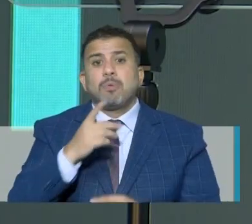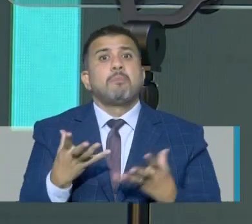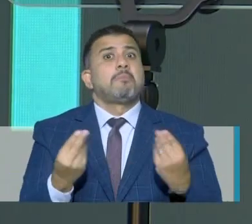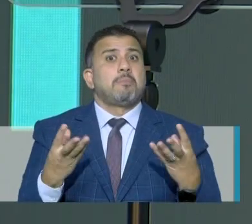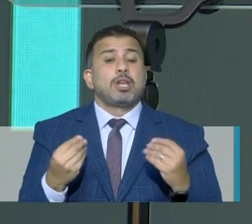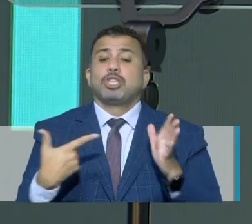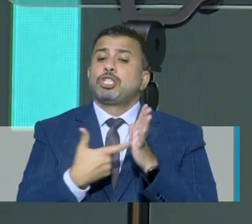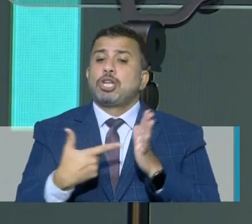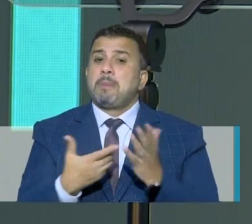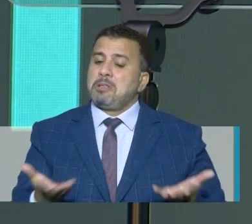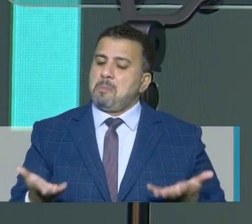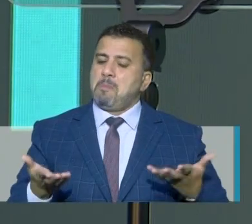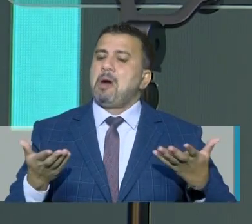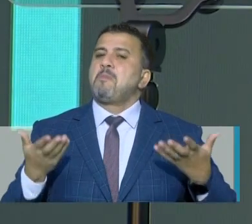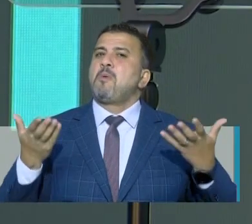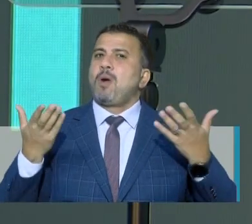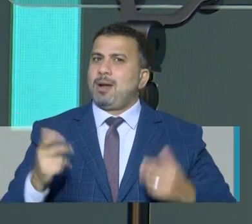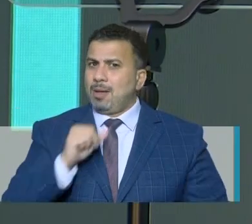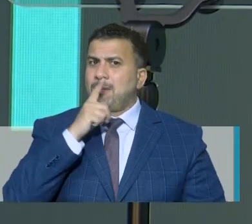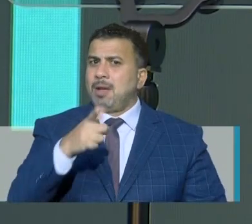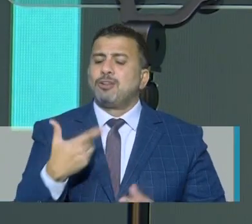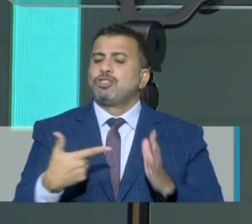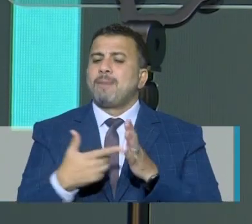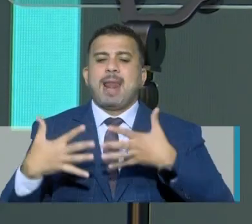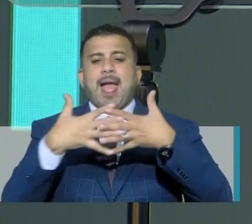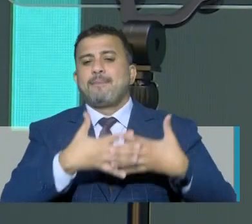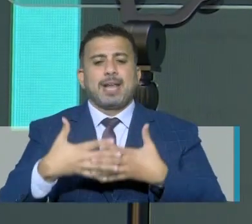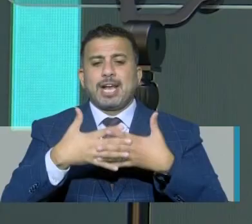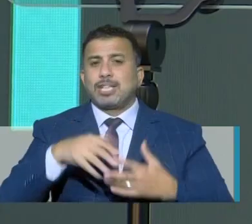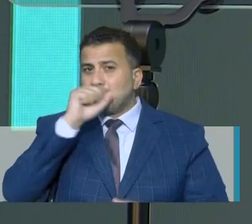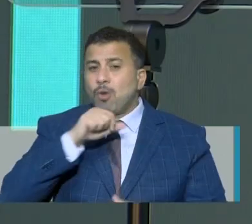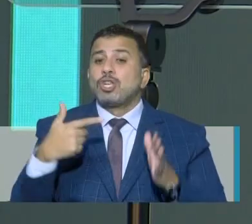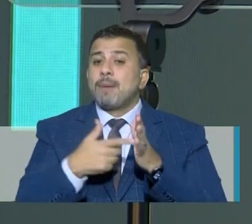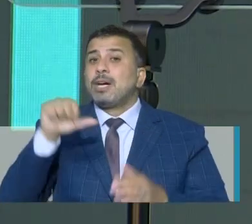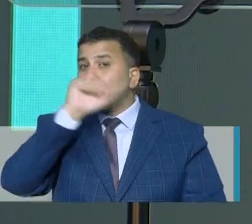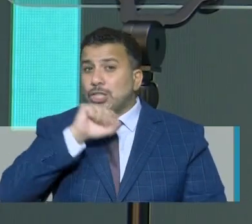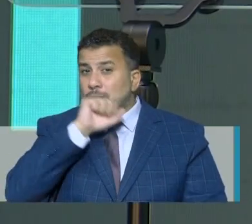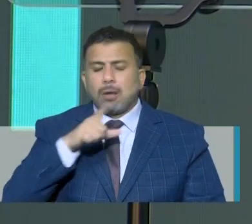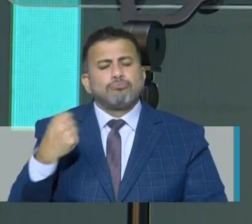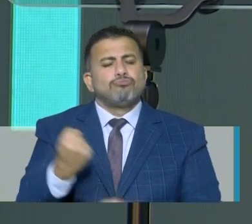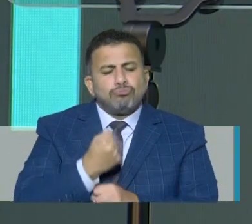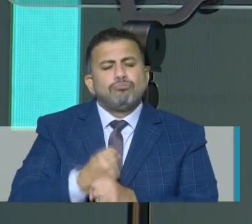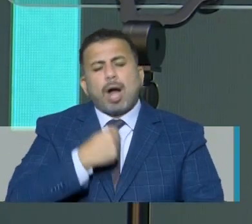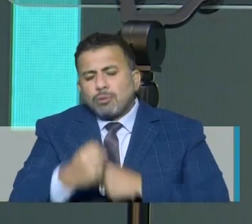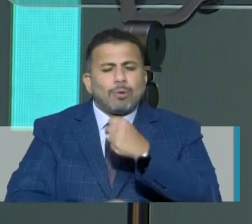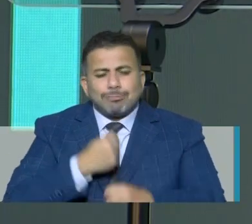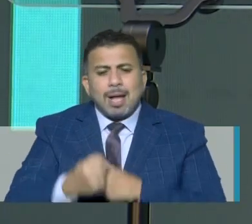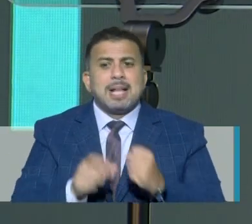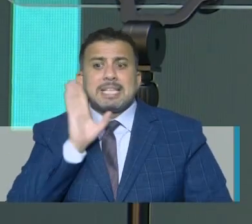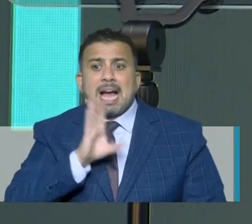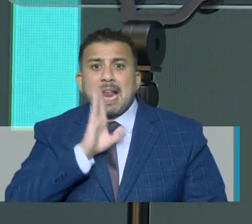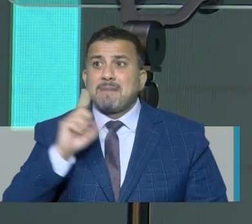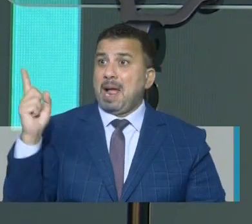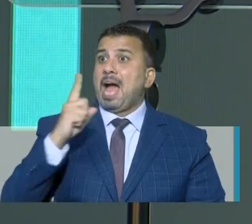العديد من الجامعات المرموقه بما في ذلك جامعه الامريكيه في الشارقه وجامعه الشارقه والتي تكرس جهودها لتوفير تعليم